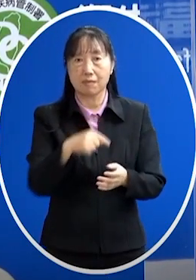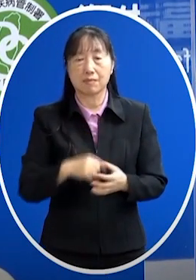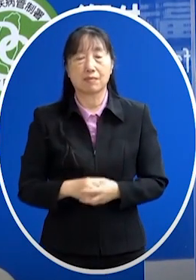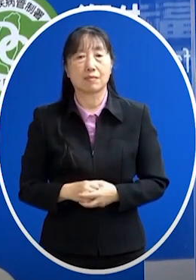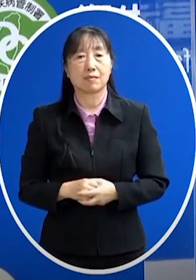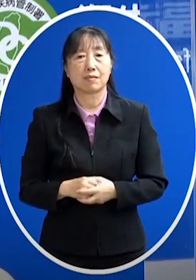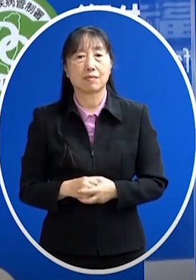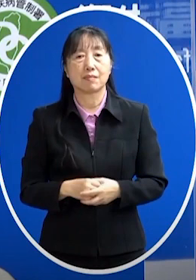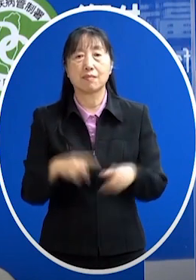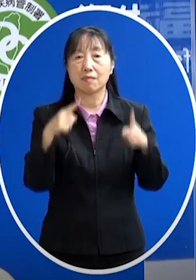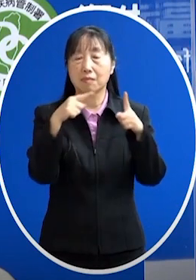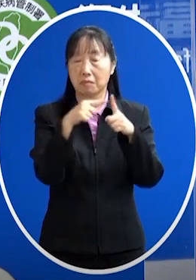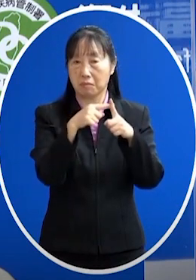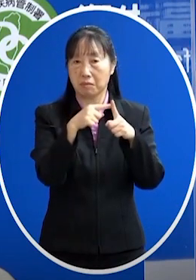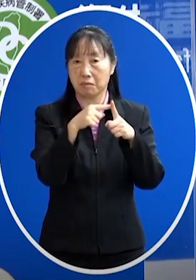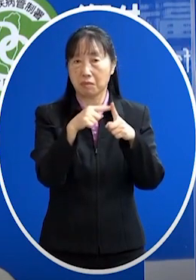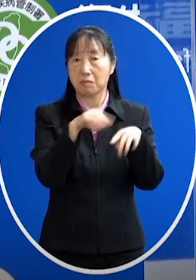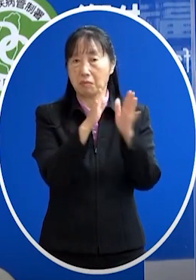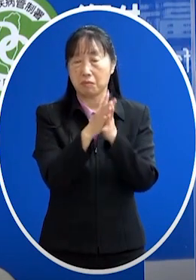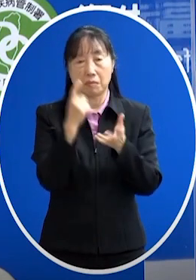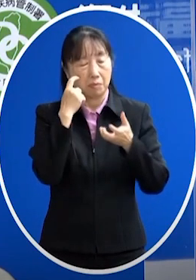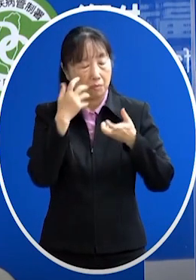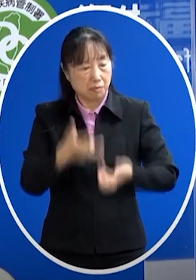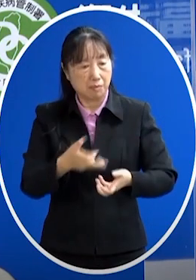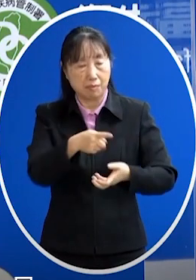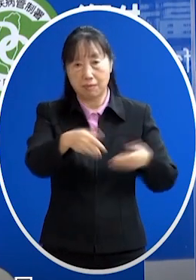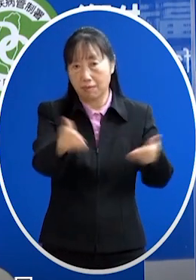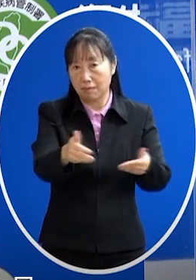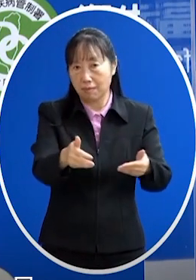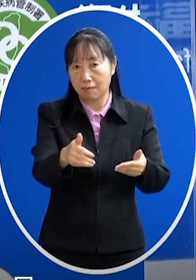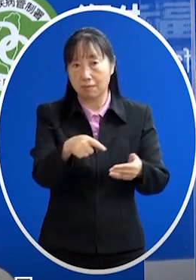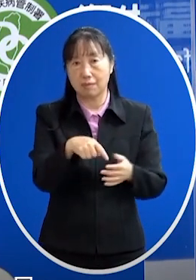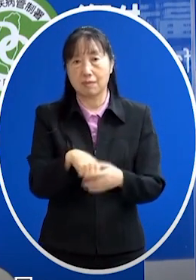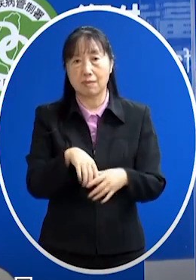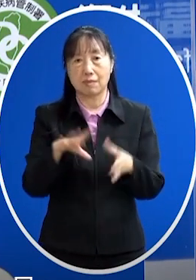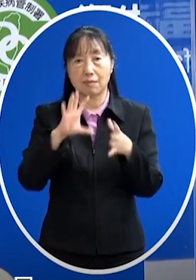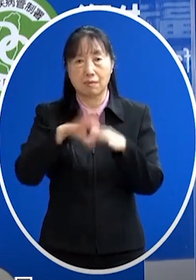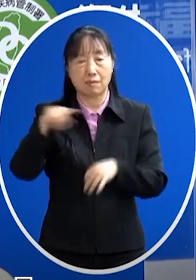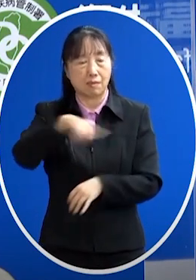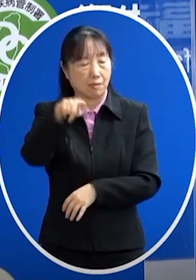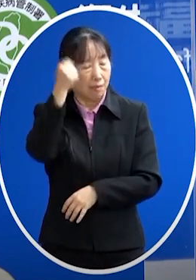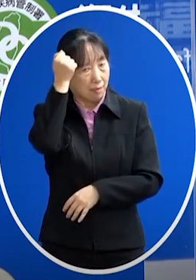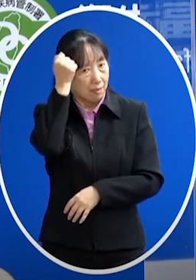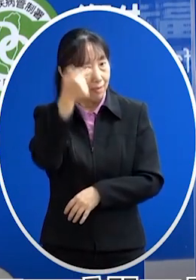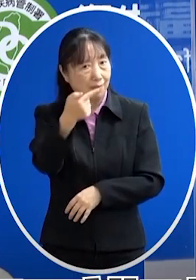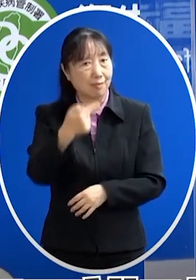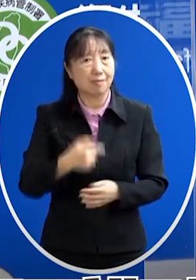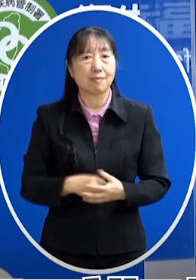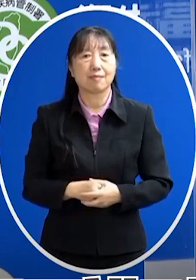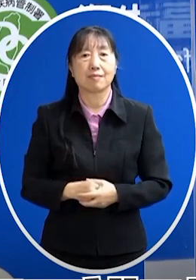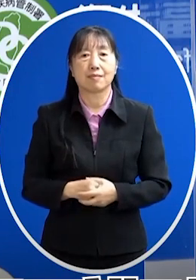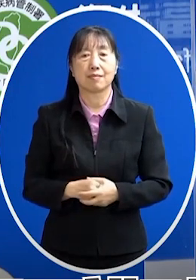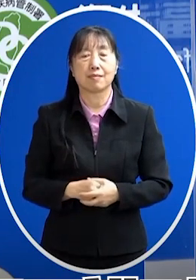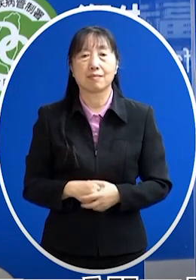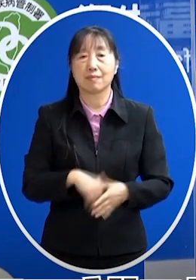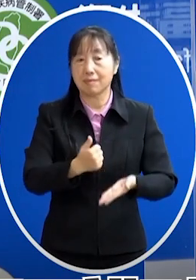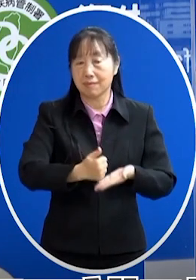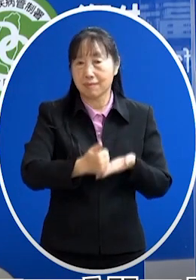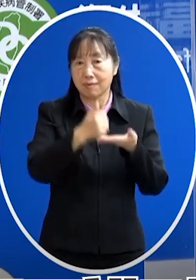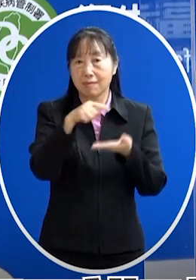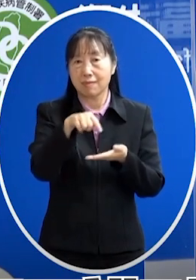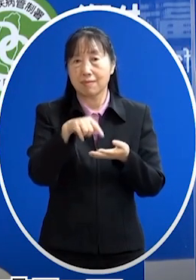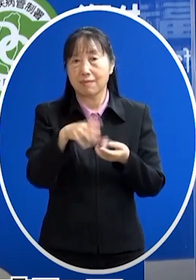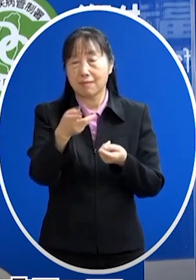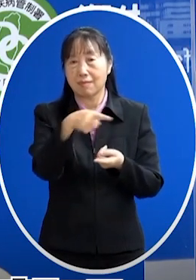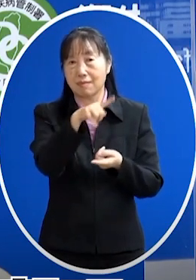个人道的哈人道医疗的哈，让大家非常印象深刻。那 BioNTech 它的声明里面